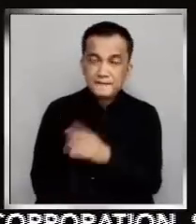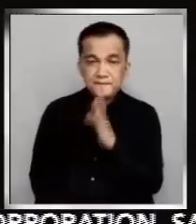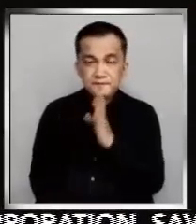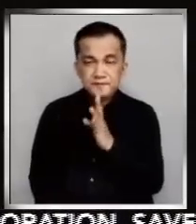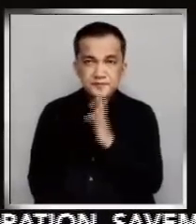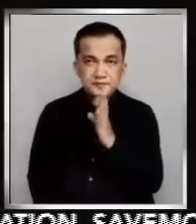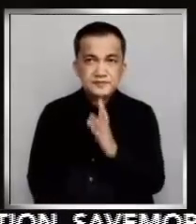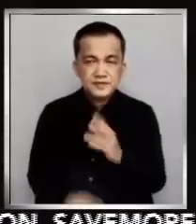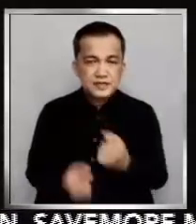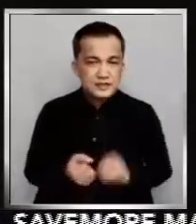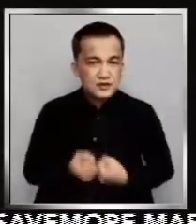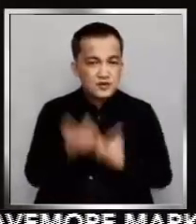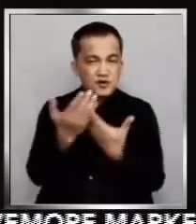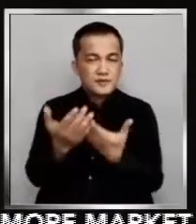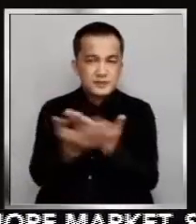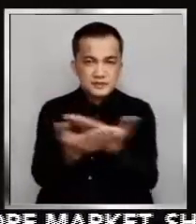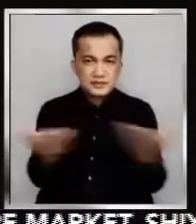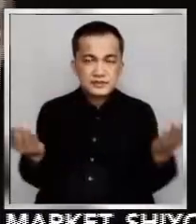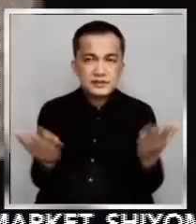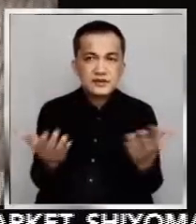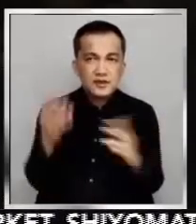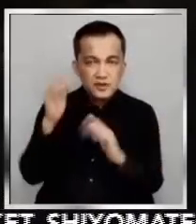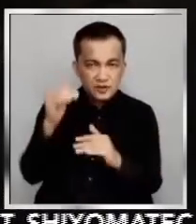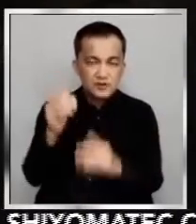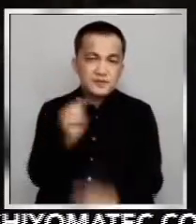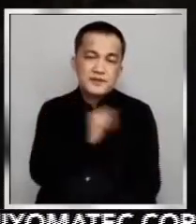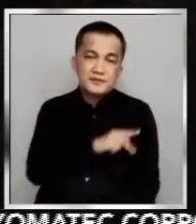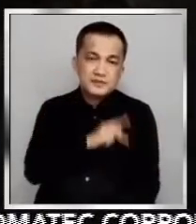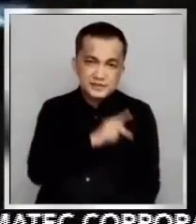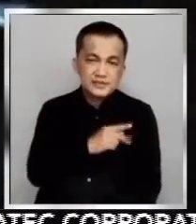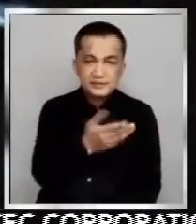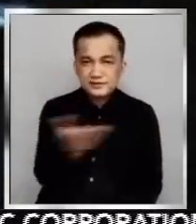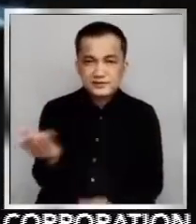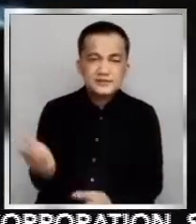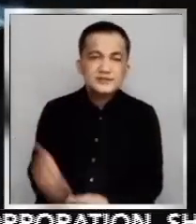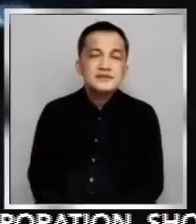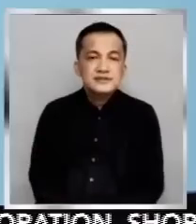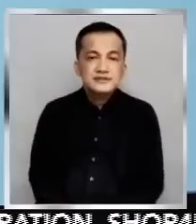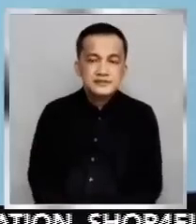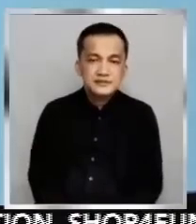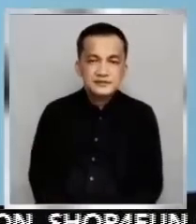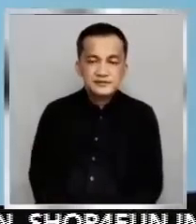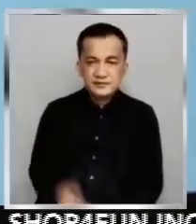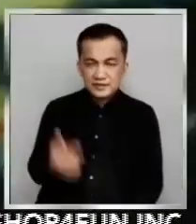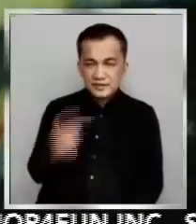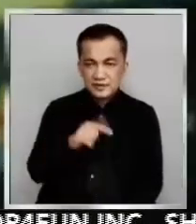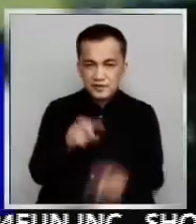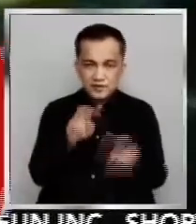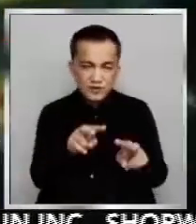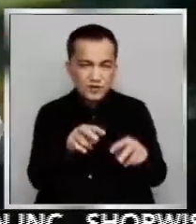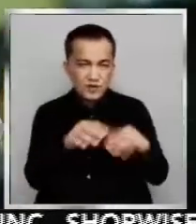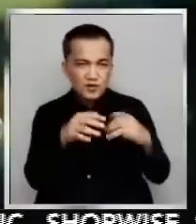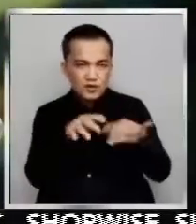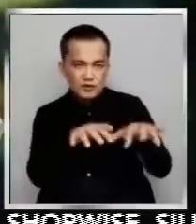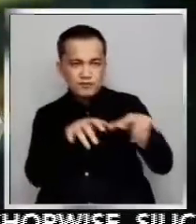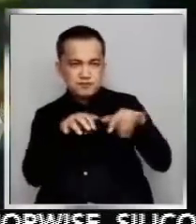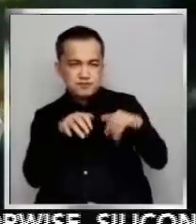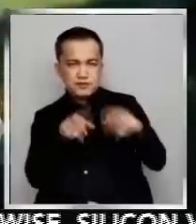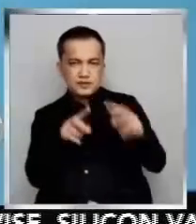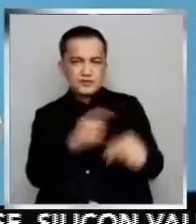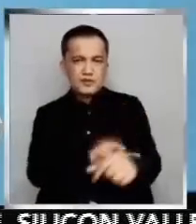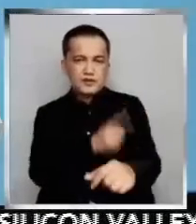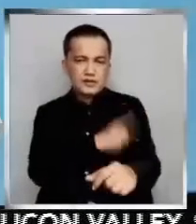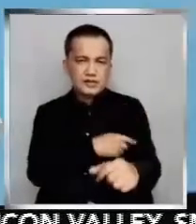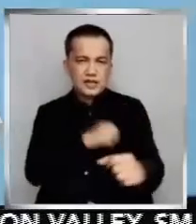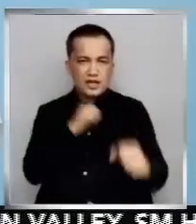po namin sa inyo to, kaya sana ma-appreciate niyo po. Hooked ang viewers sa mga pangmalakasang action scenes